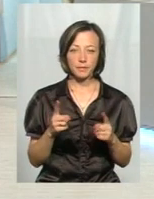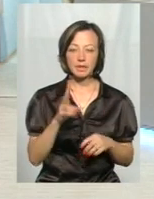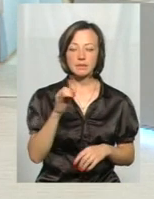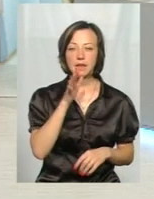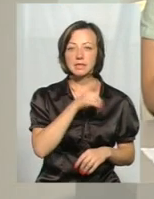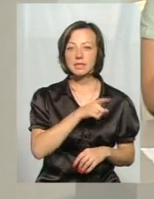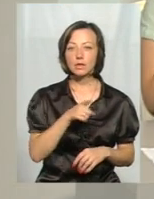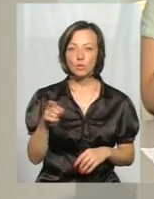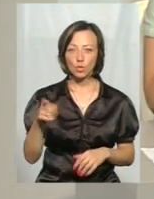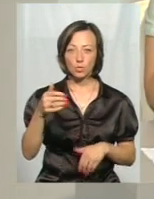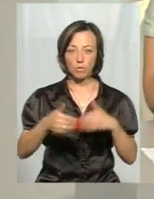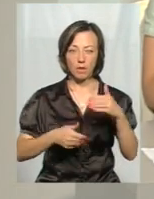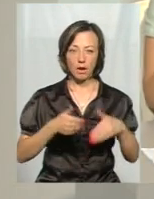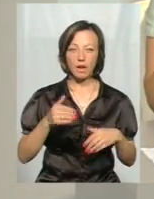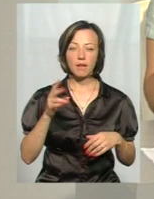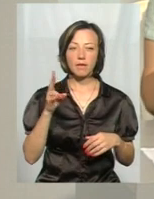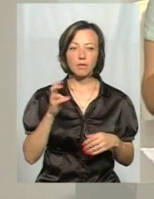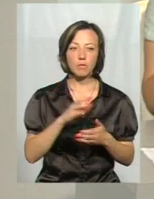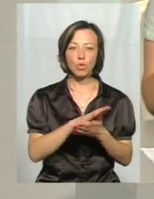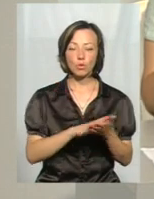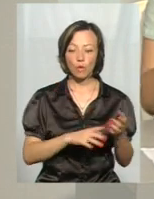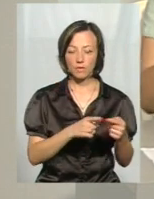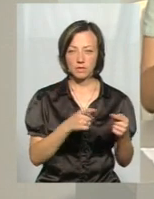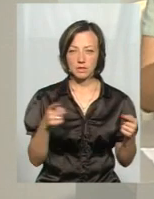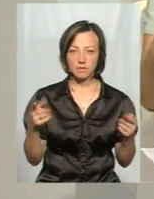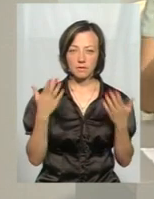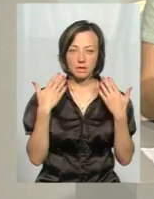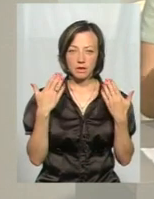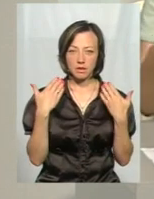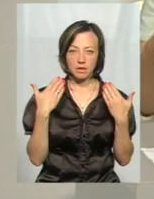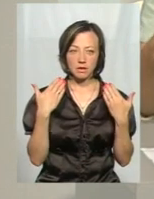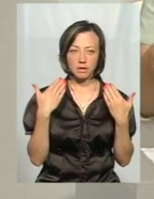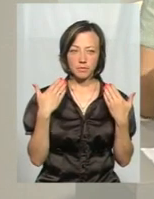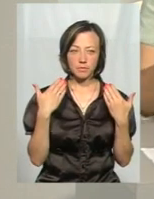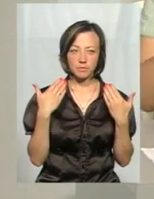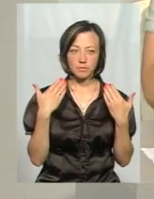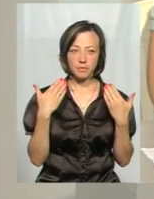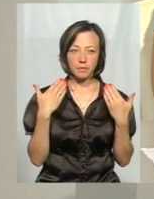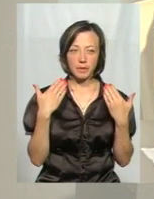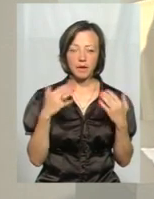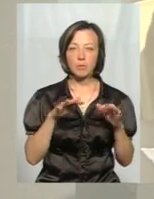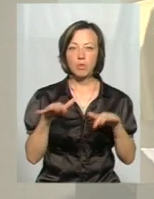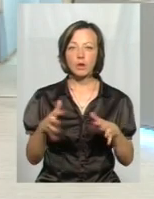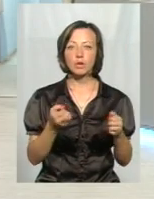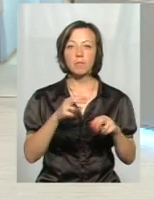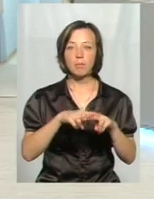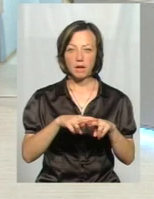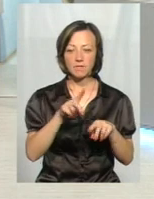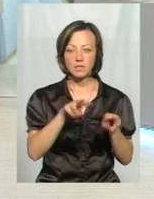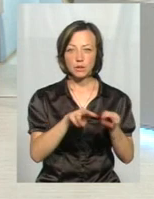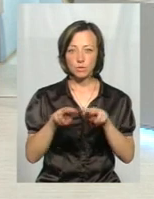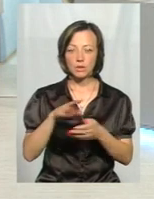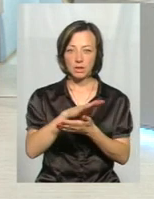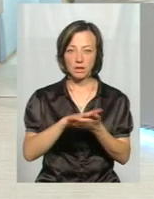сезон, навіть так, впродовж сезону, навіть ті пляжі, які отримали паспорт, ви слідкуєте